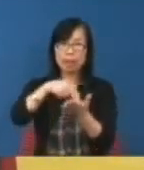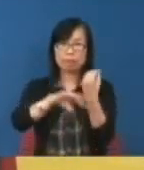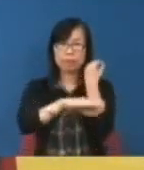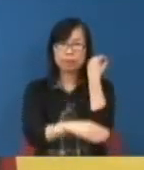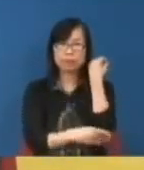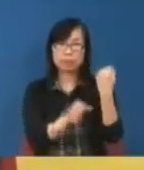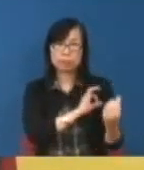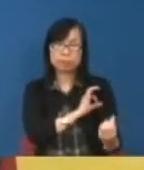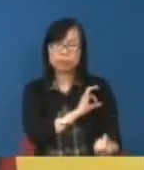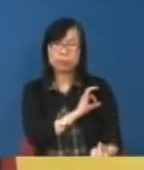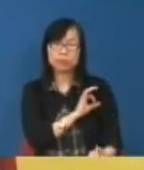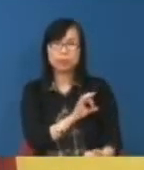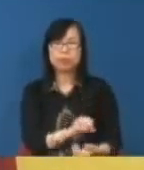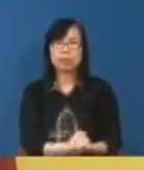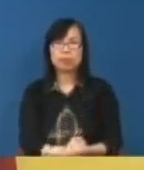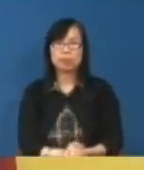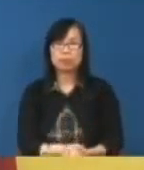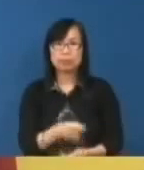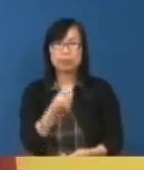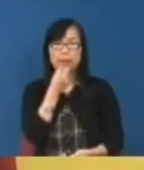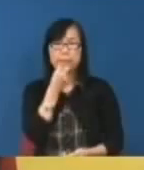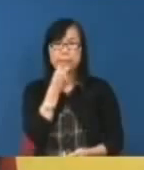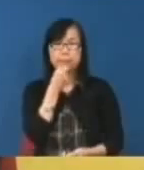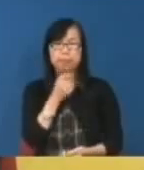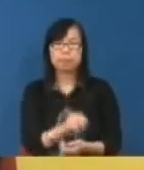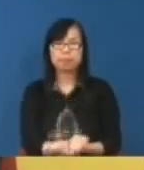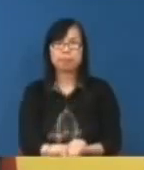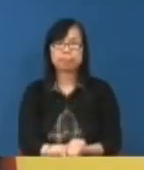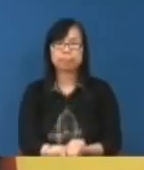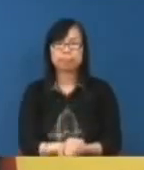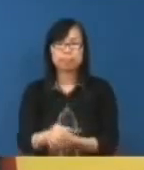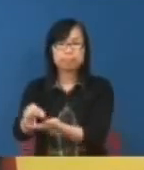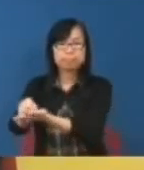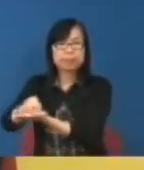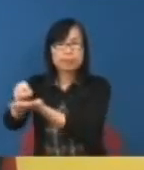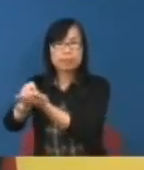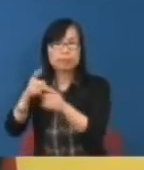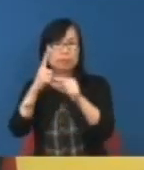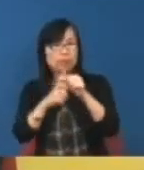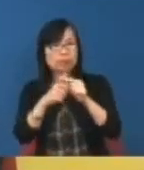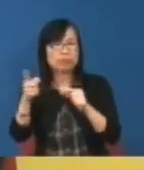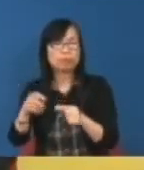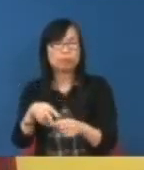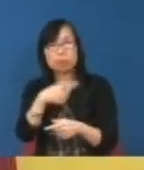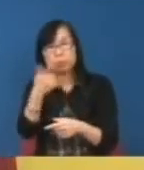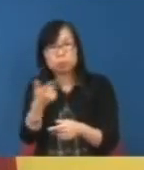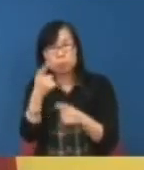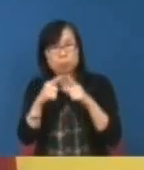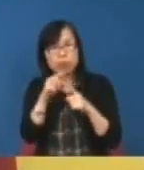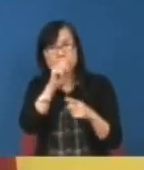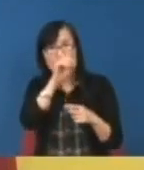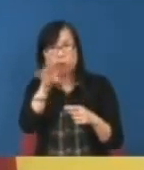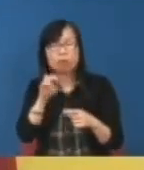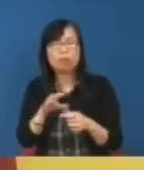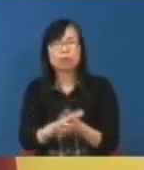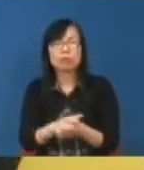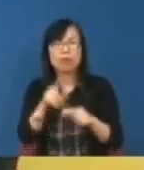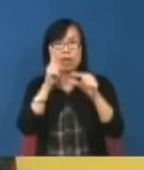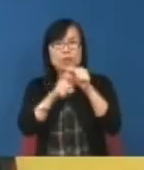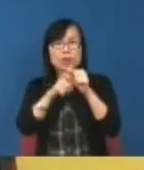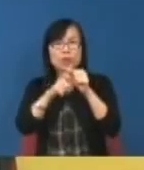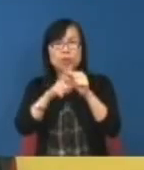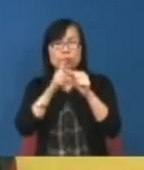話，而家啲人興攞即係中產票啊，咁所以就大家講曬中產嘅要求多啲嘅，係咪就即、是、係哦？原來居住